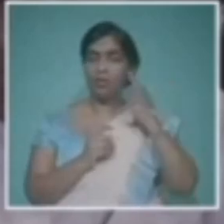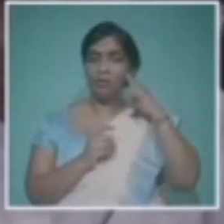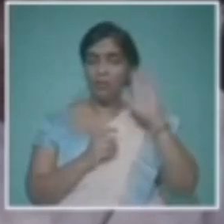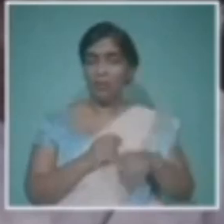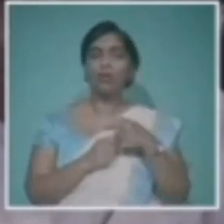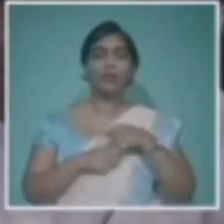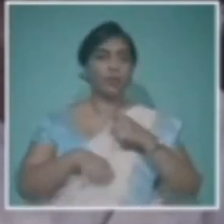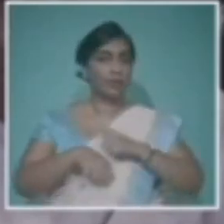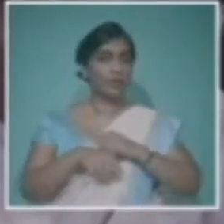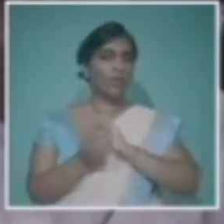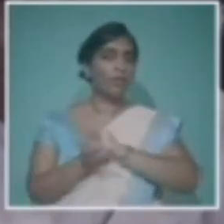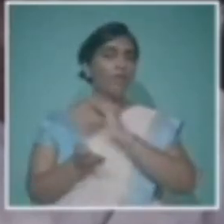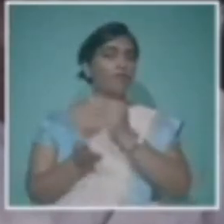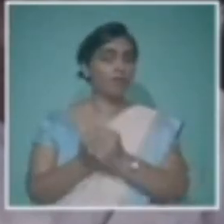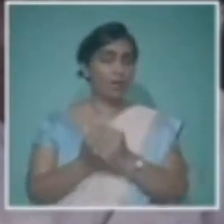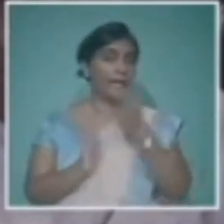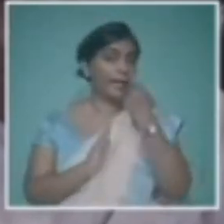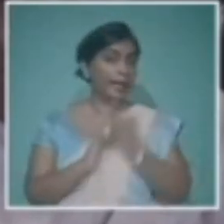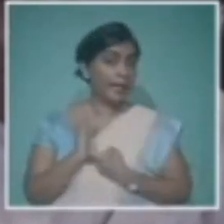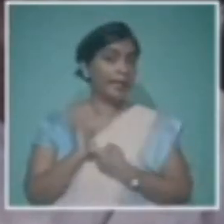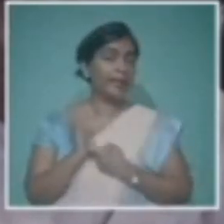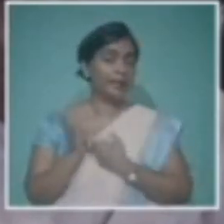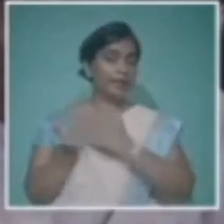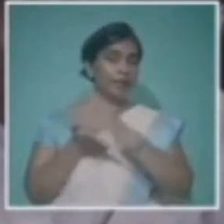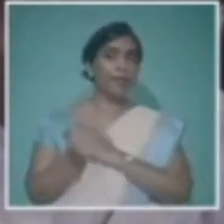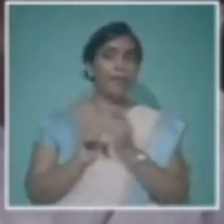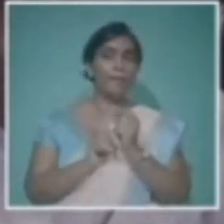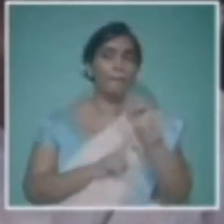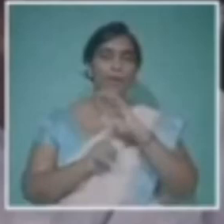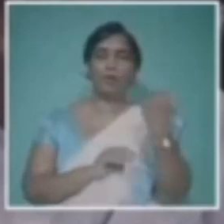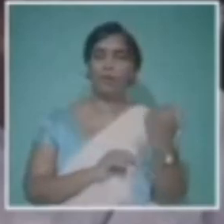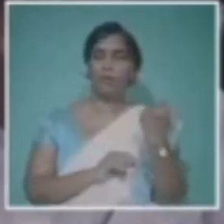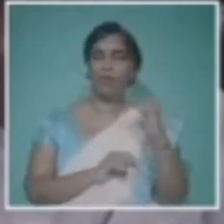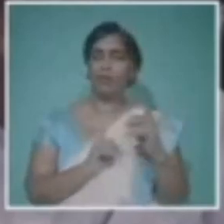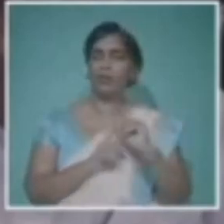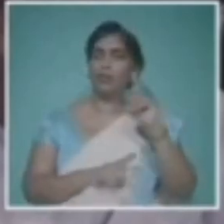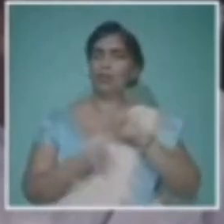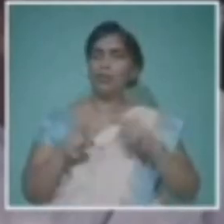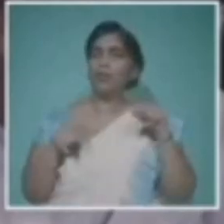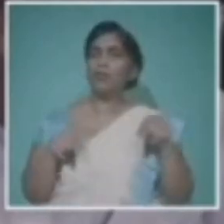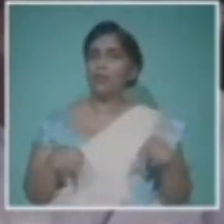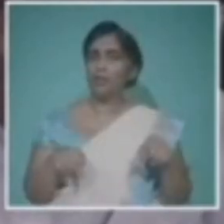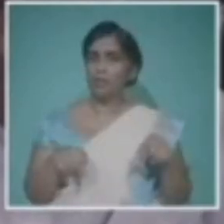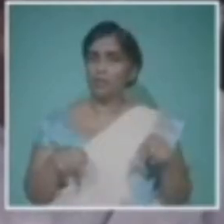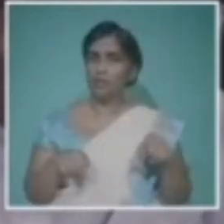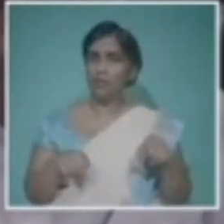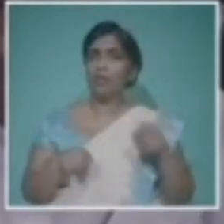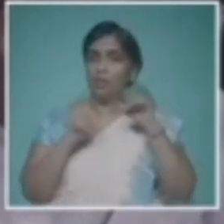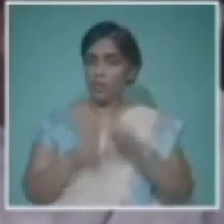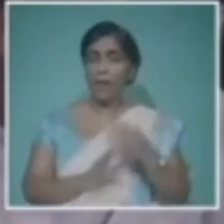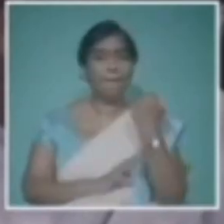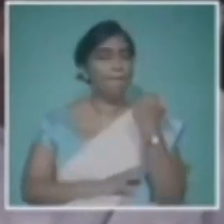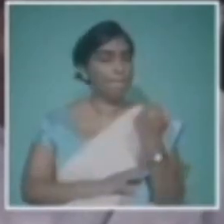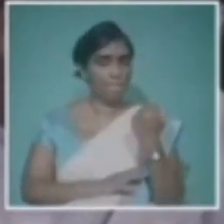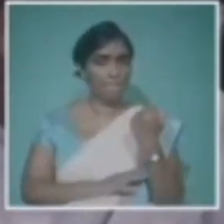අවිනිශ්චිත අවස්ථා අරමුදලක් නීතියෙන් පිහිටවීමට පාර්ලිමේන්තුවට බලය ඇත්තේය. දැන් පාර්ලිමේන්තුවට මේ තිබෙන